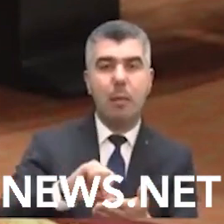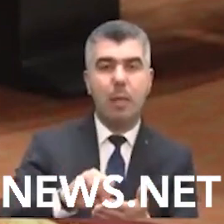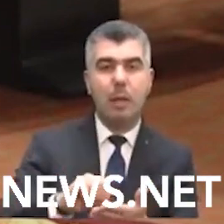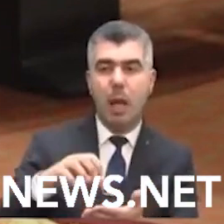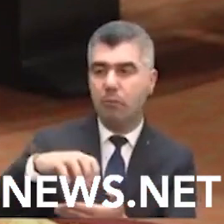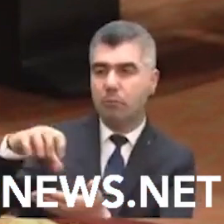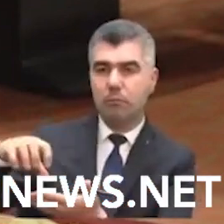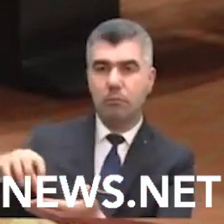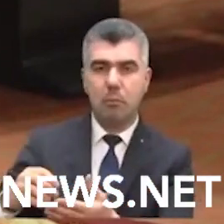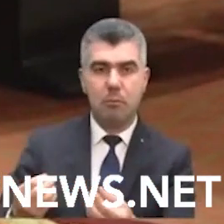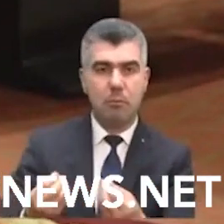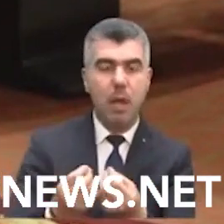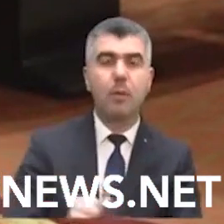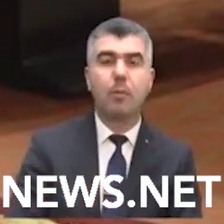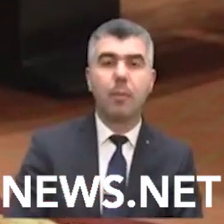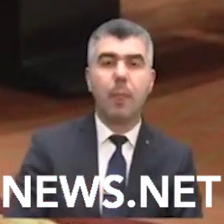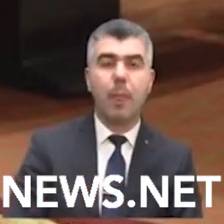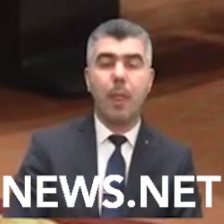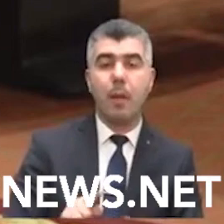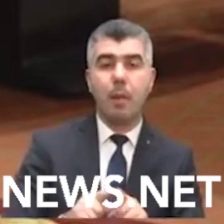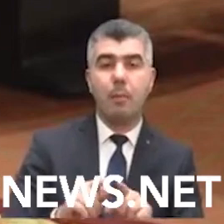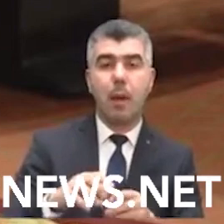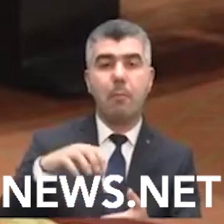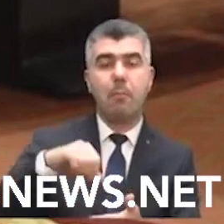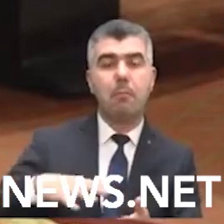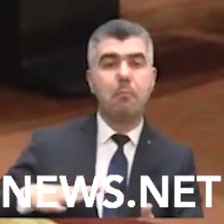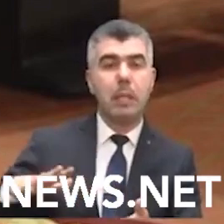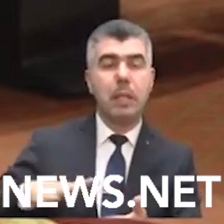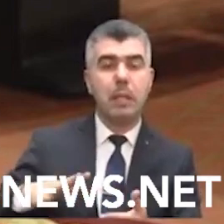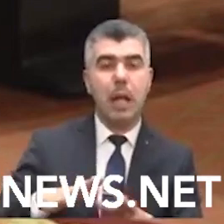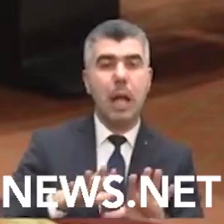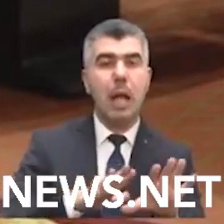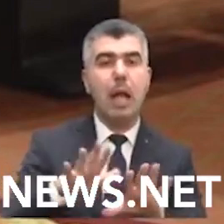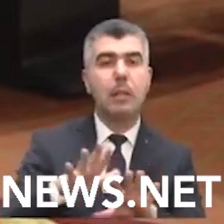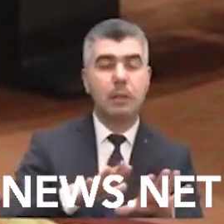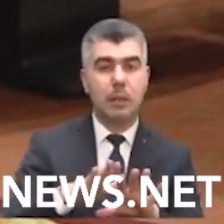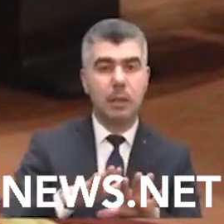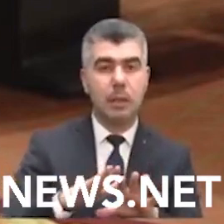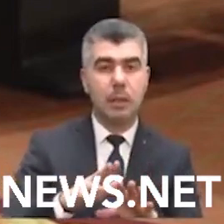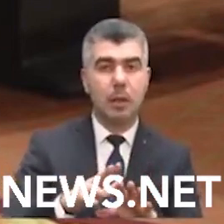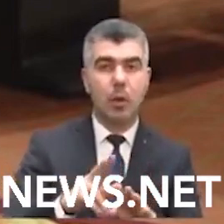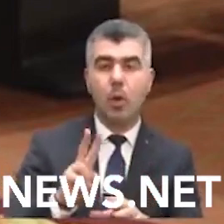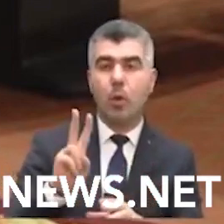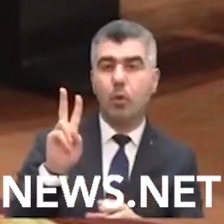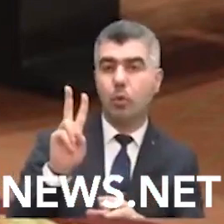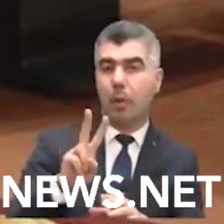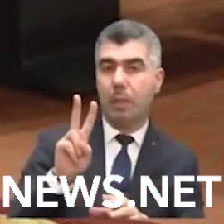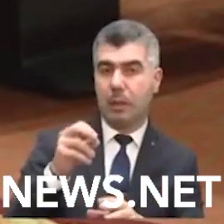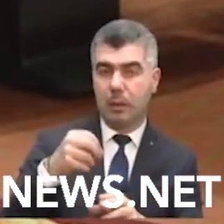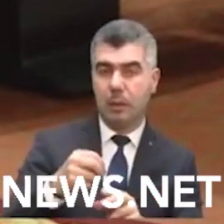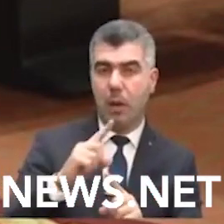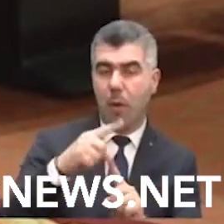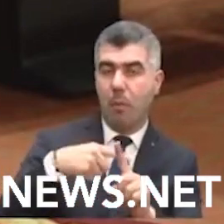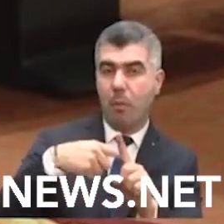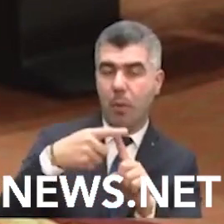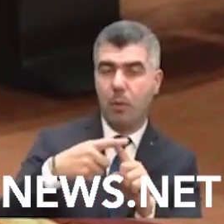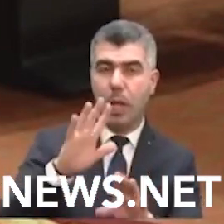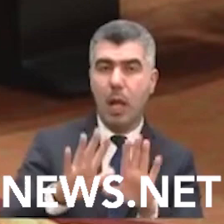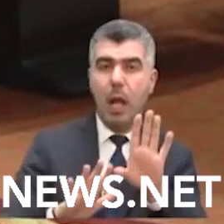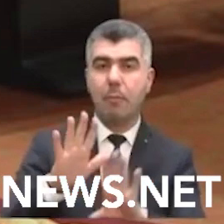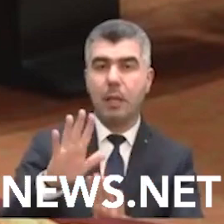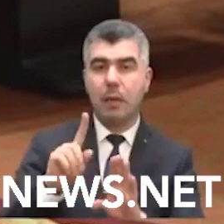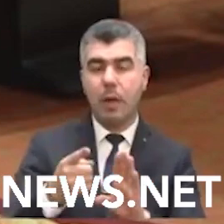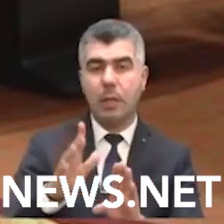ونواحيها. وبالنسبة لمدينة أكادير فقد تم إنجاز خط للحافلات ذات الجودة العالية طوله